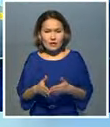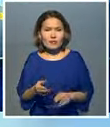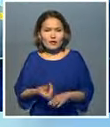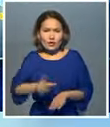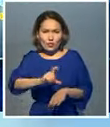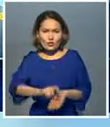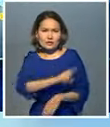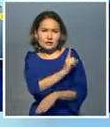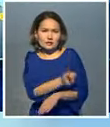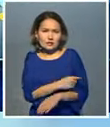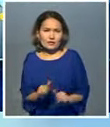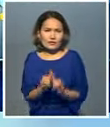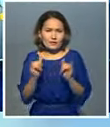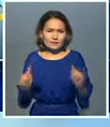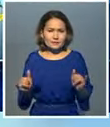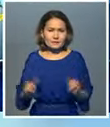емес, бірден үш кемені құрастыруда.